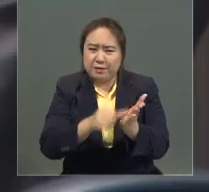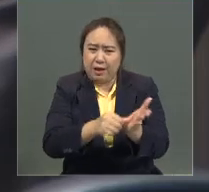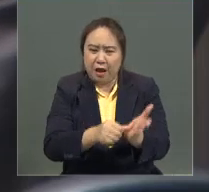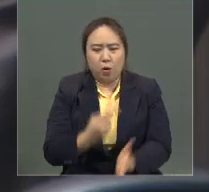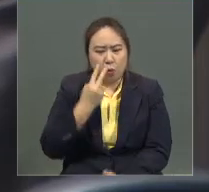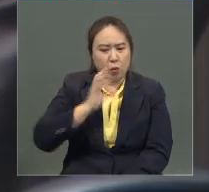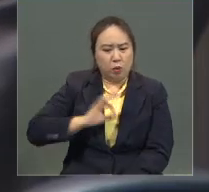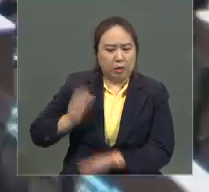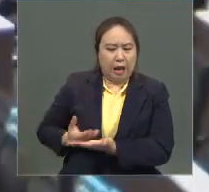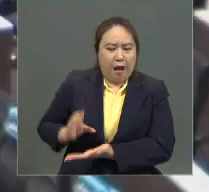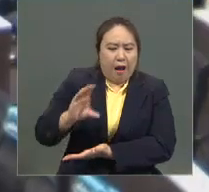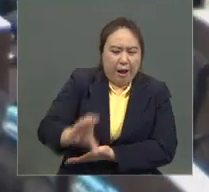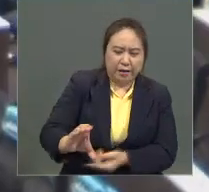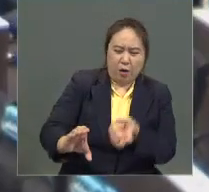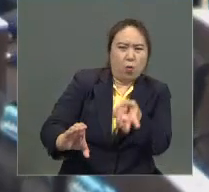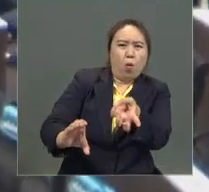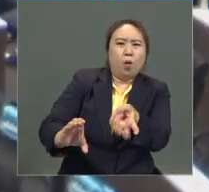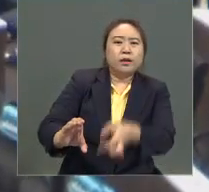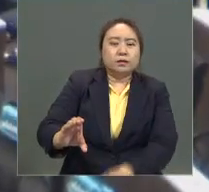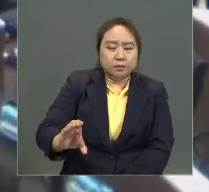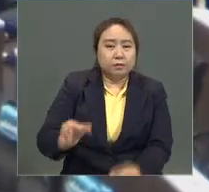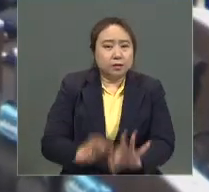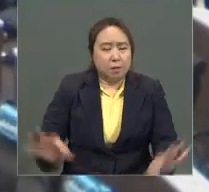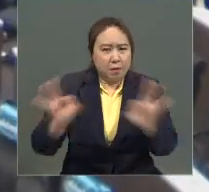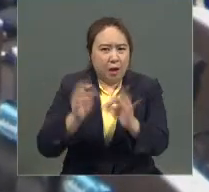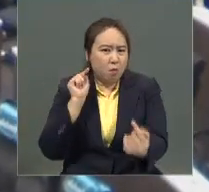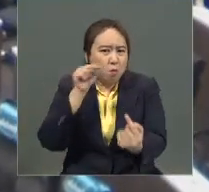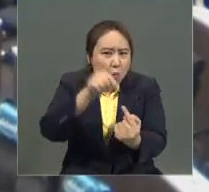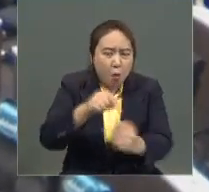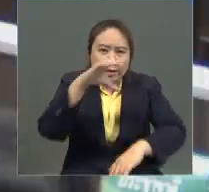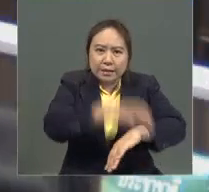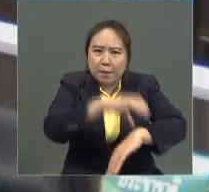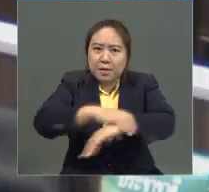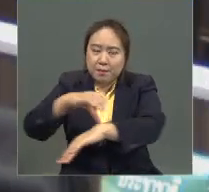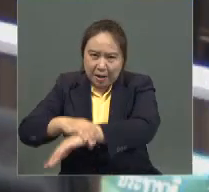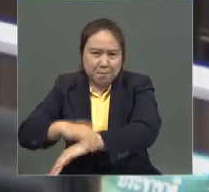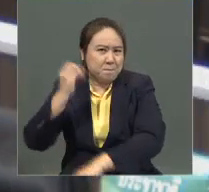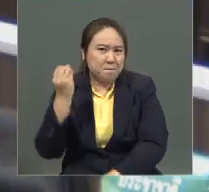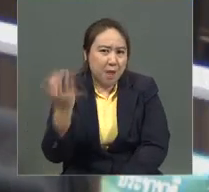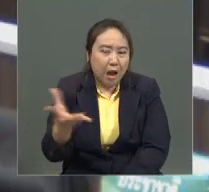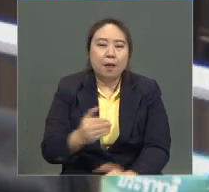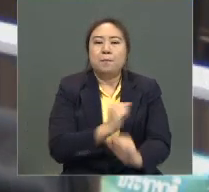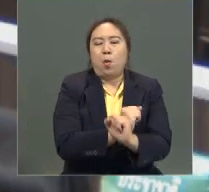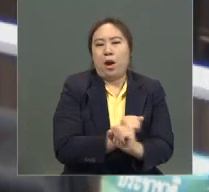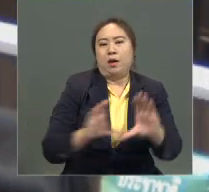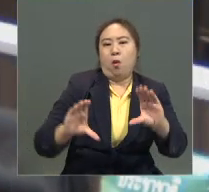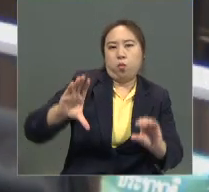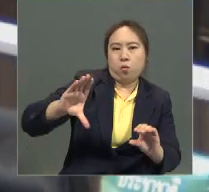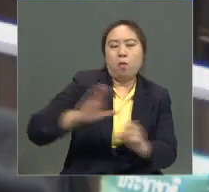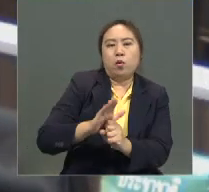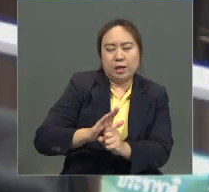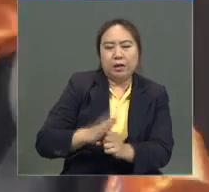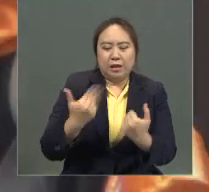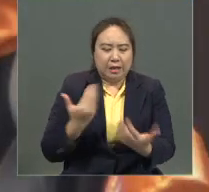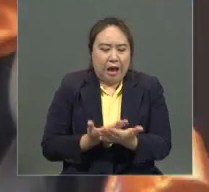ที่รัฐบาลให้งบประมาณสมควรมุ่งเน้นไปที่การปราบปรามมากกว่าการป้องกันนอกจากจะไม่เพียงพอแล้วยังไม่ได้ให้เ